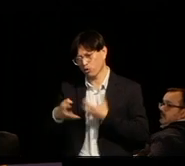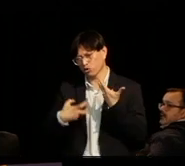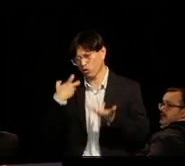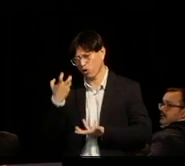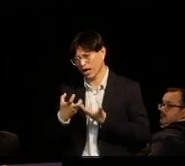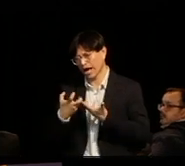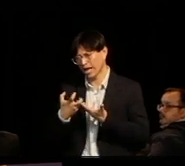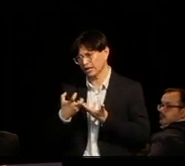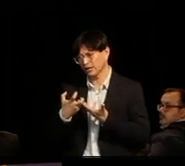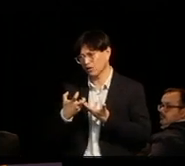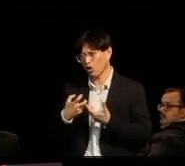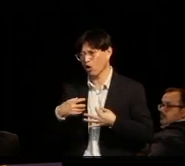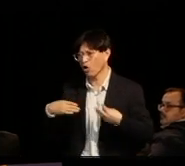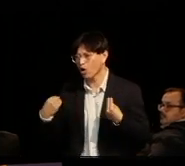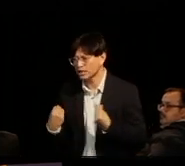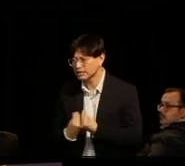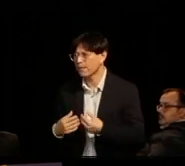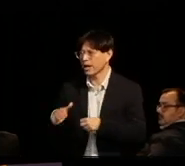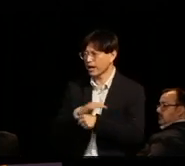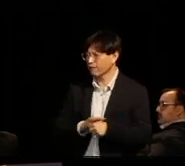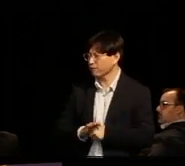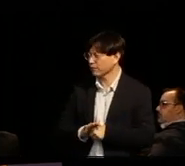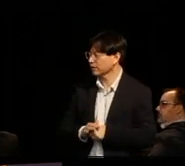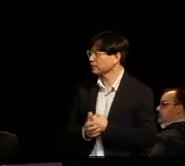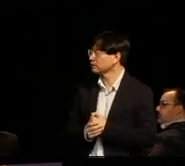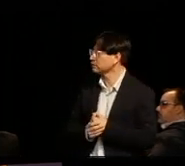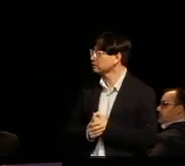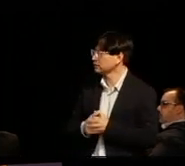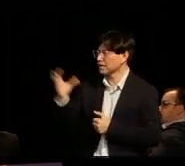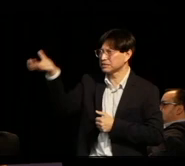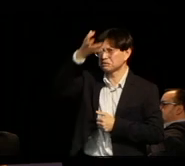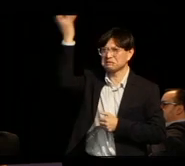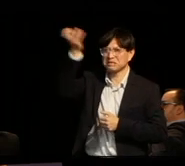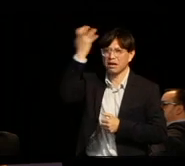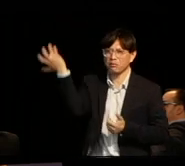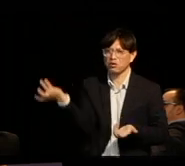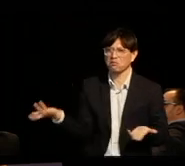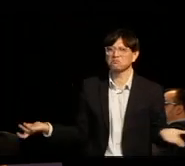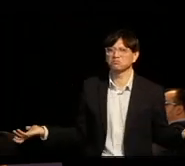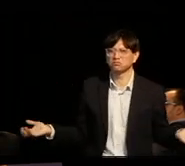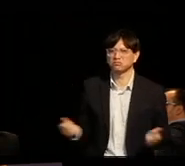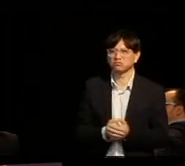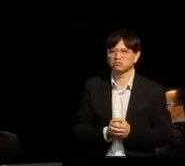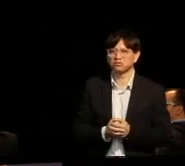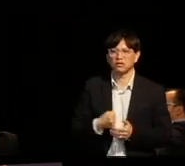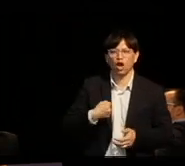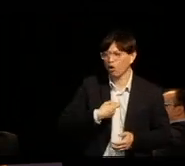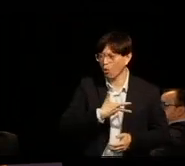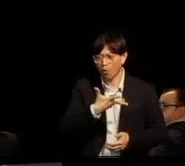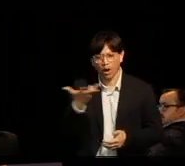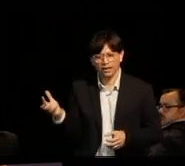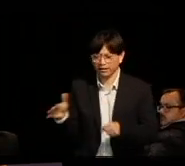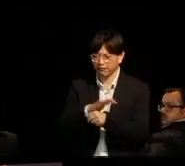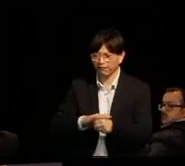delle relazioni con le con le famiglie perché tanto per darvi un esempio banale no quante famiglie